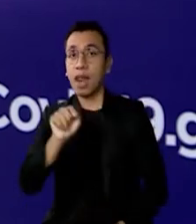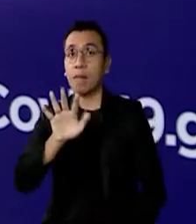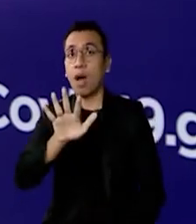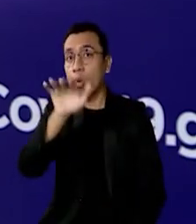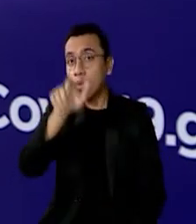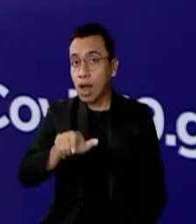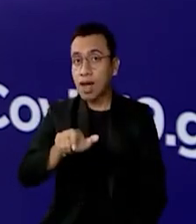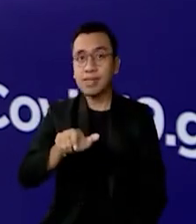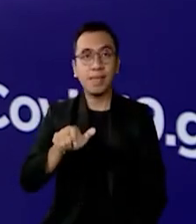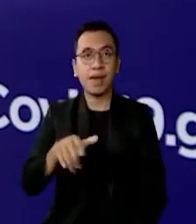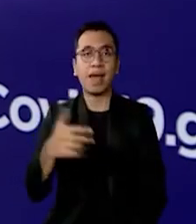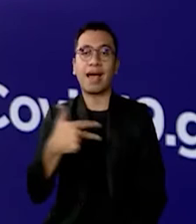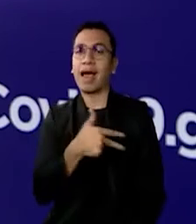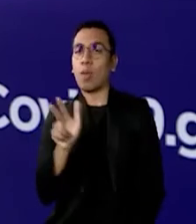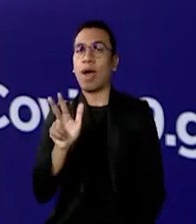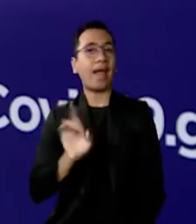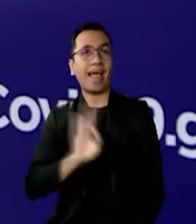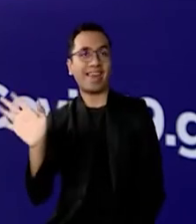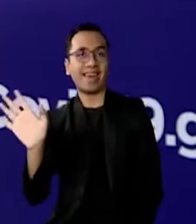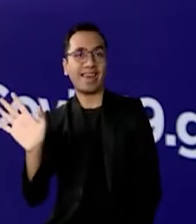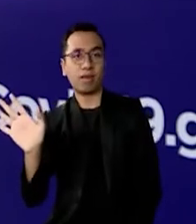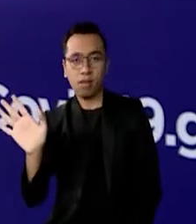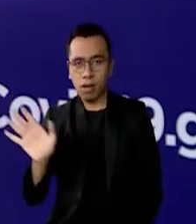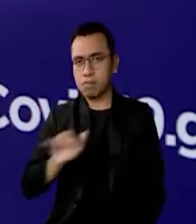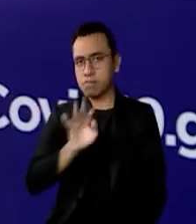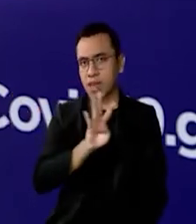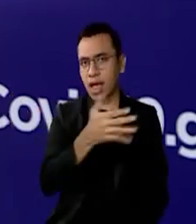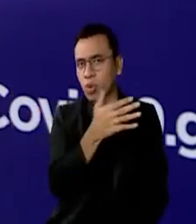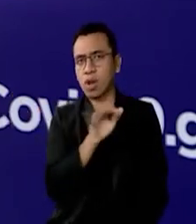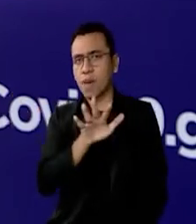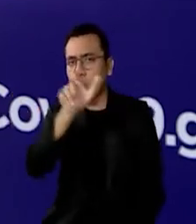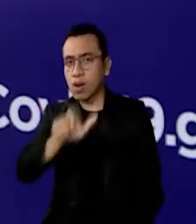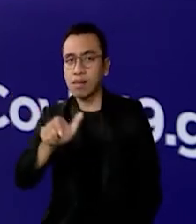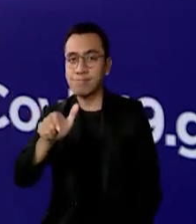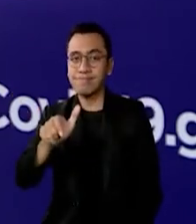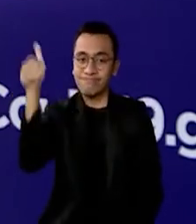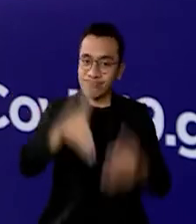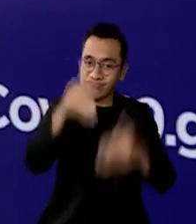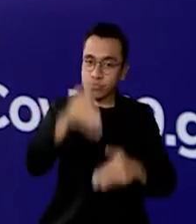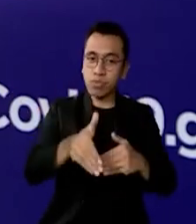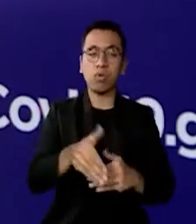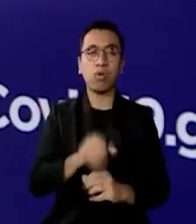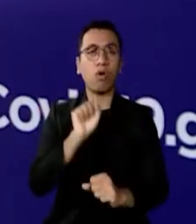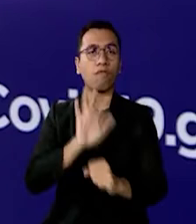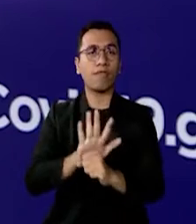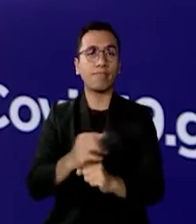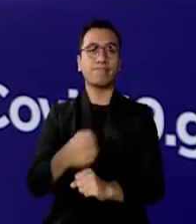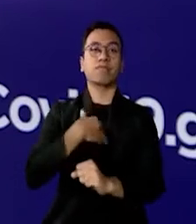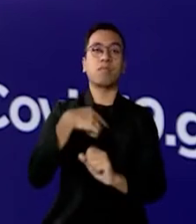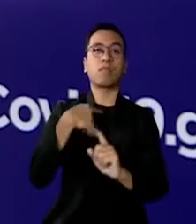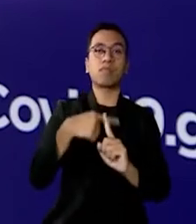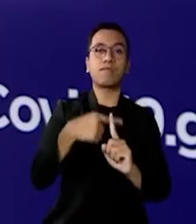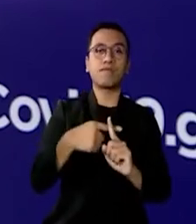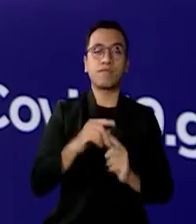dari luar Karawang tentunya Peter konfirmasi positif sehingga pada saat itu menjadi kewajiban saya